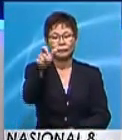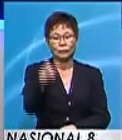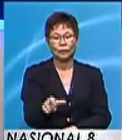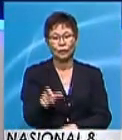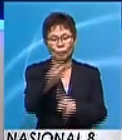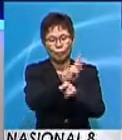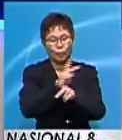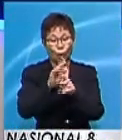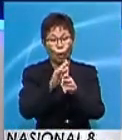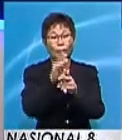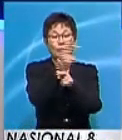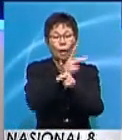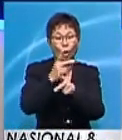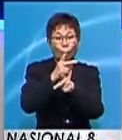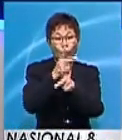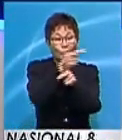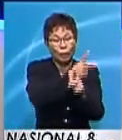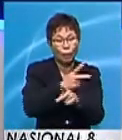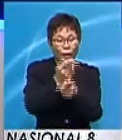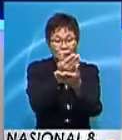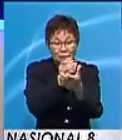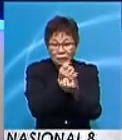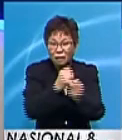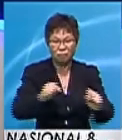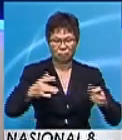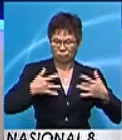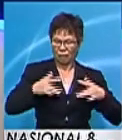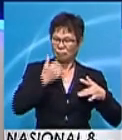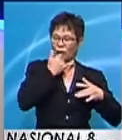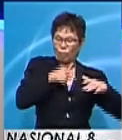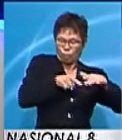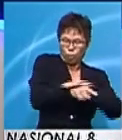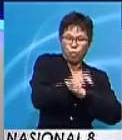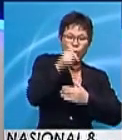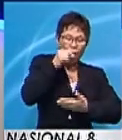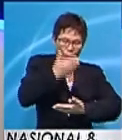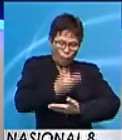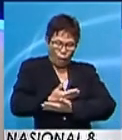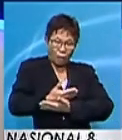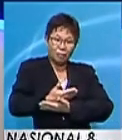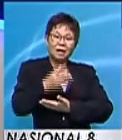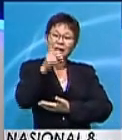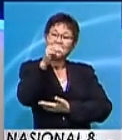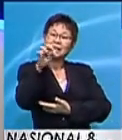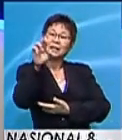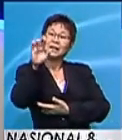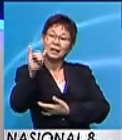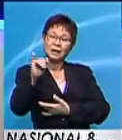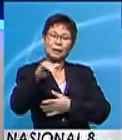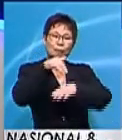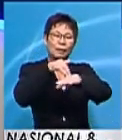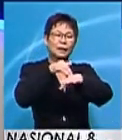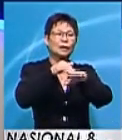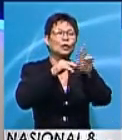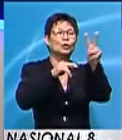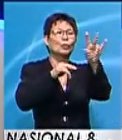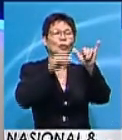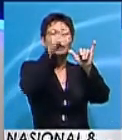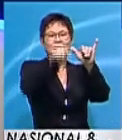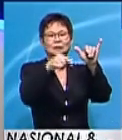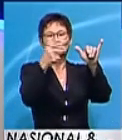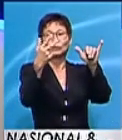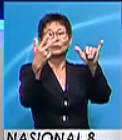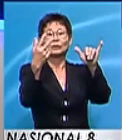Seorang pengawal keselamatan mengaku tidak bersalah atas tuduhan membunuh anak perempuan tirinya pada 26 Januari lalu di Subang,